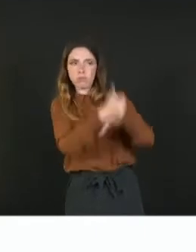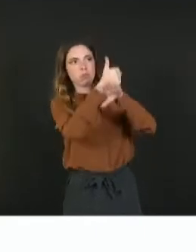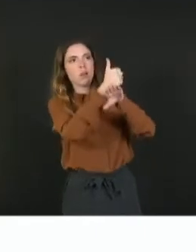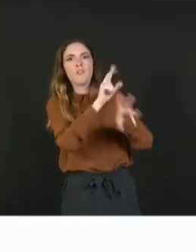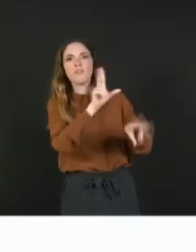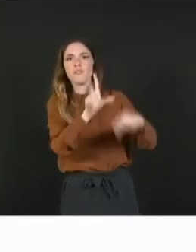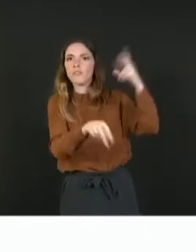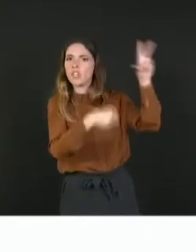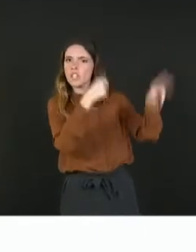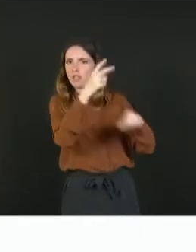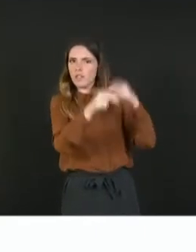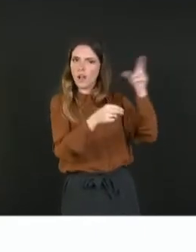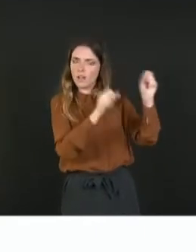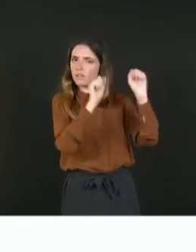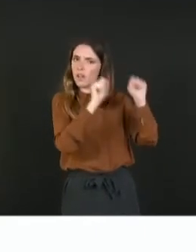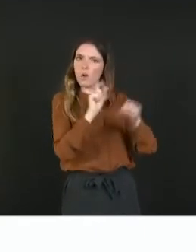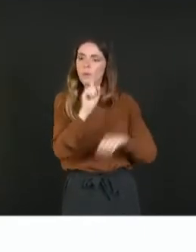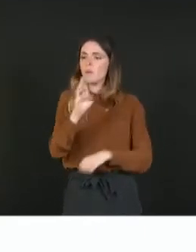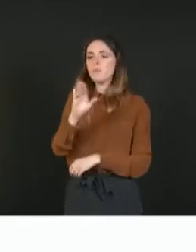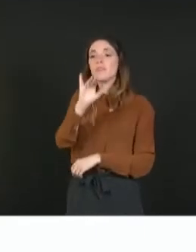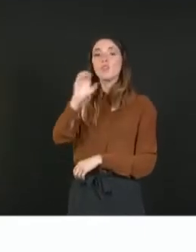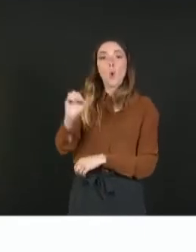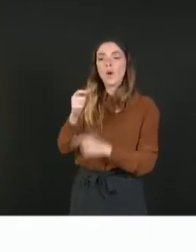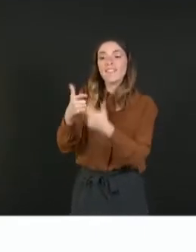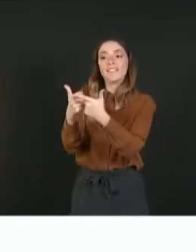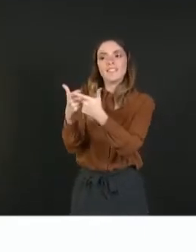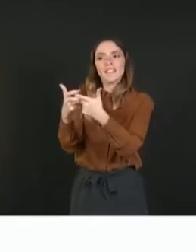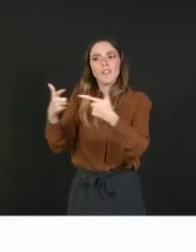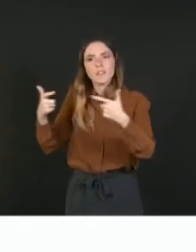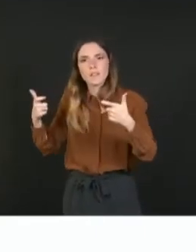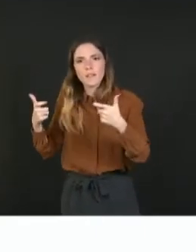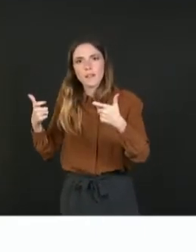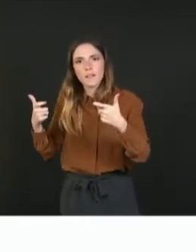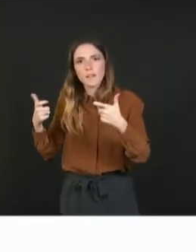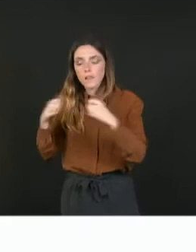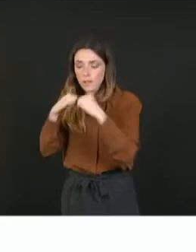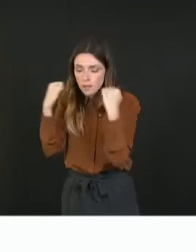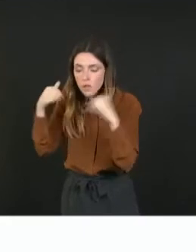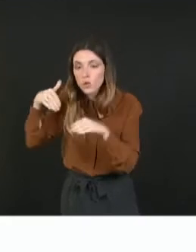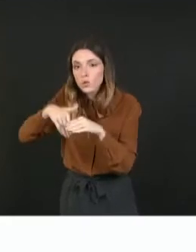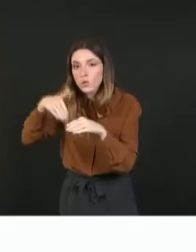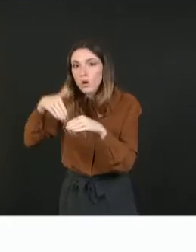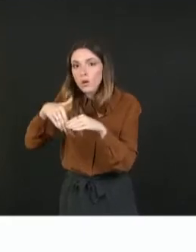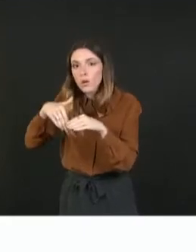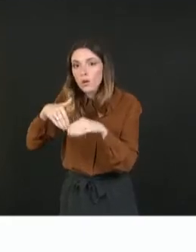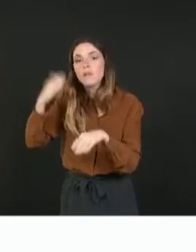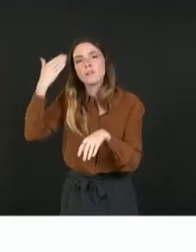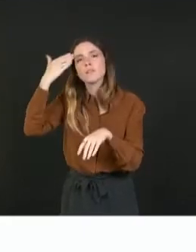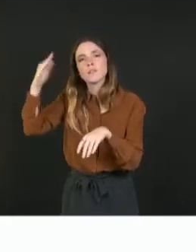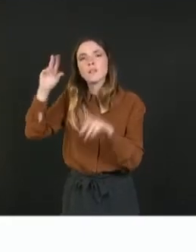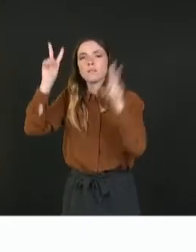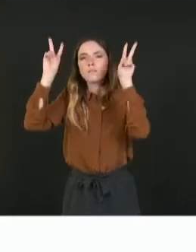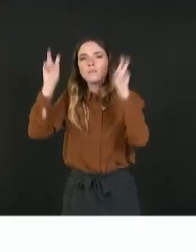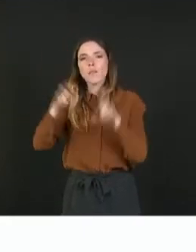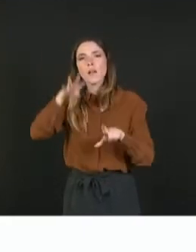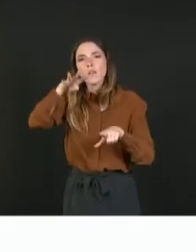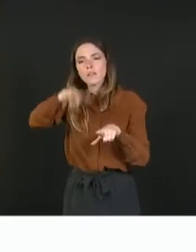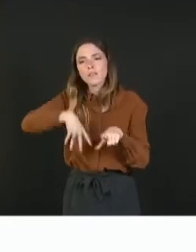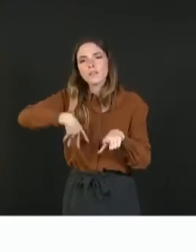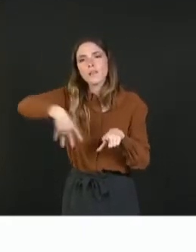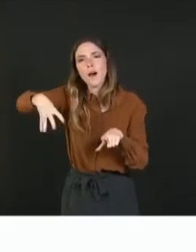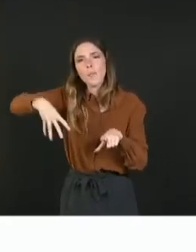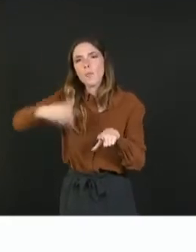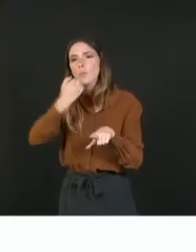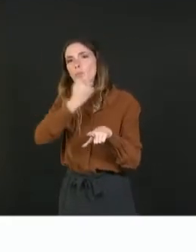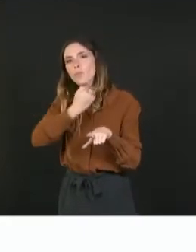la biodiversité dont on parle, de quelle biodiversité parle-t-on, quoi ? Parle-t-on de la trame brune ou pas du tout, quoi ? Est-ce qu'on l'oublie, ça, celle-là, alors que ce qui se passe